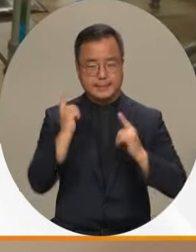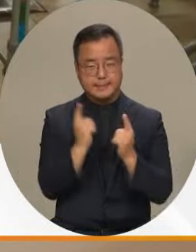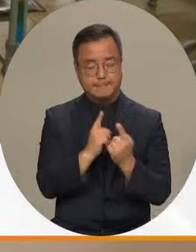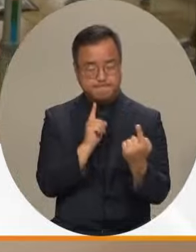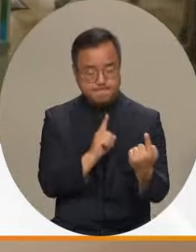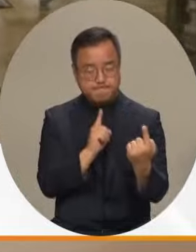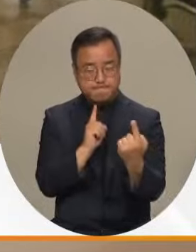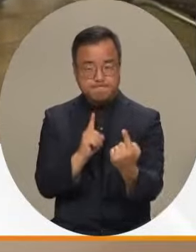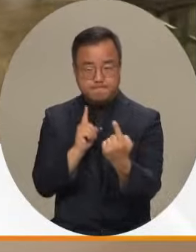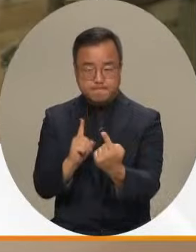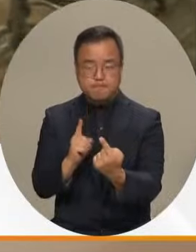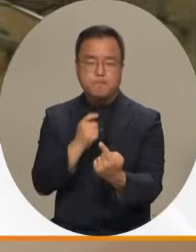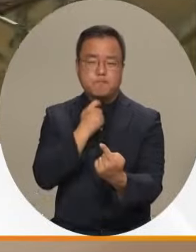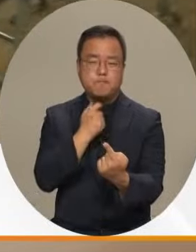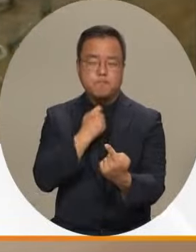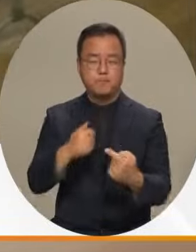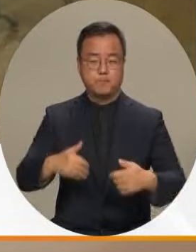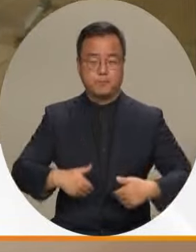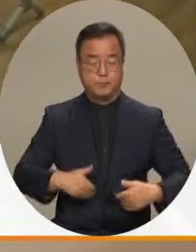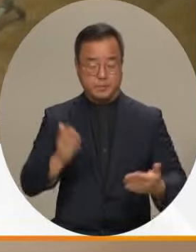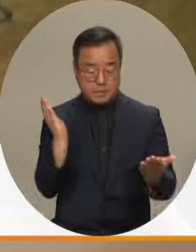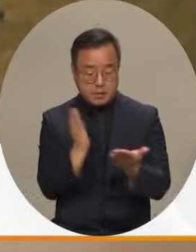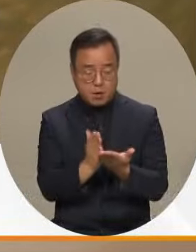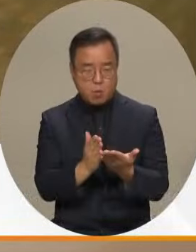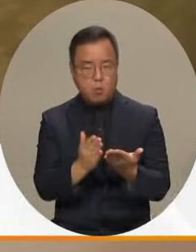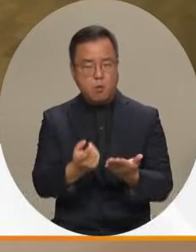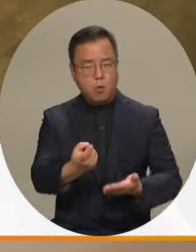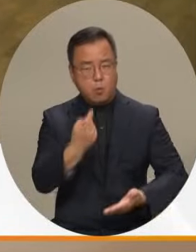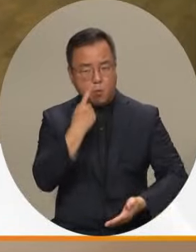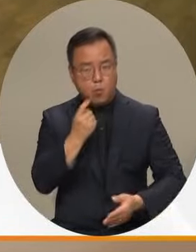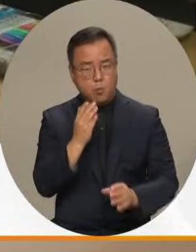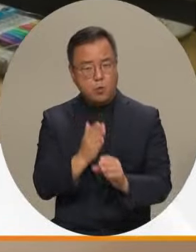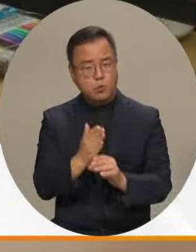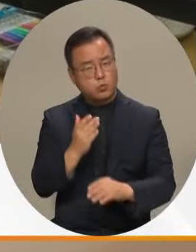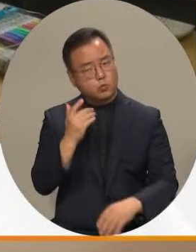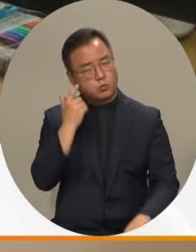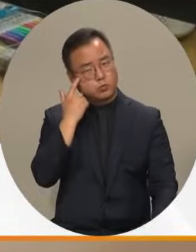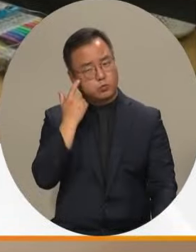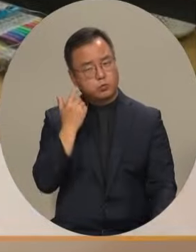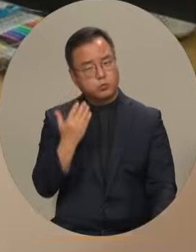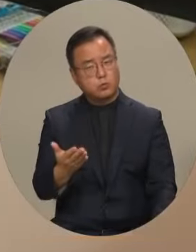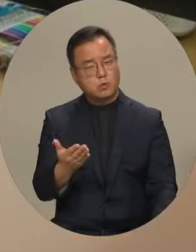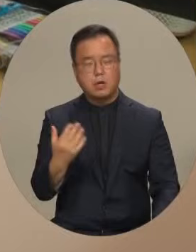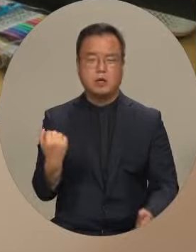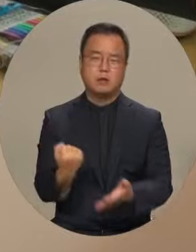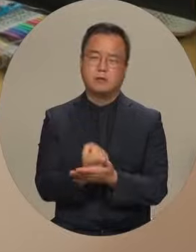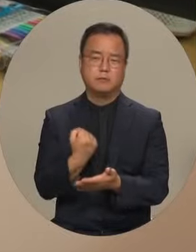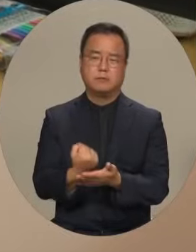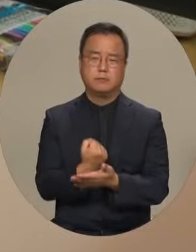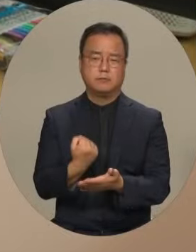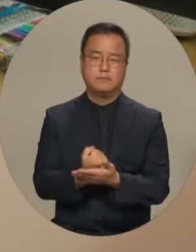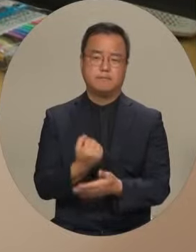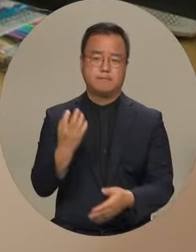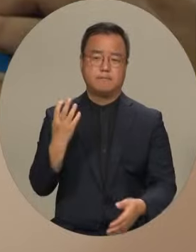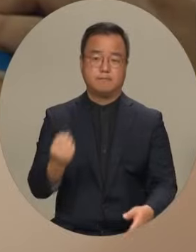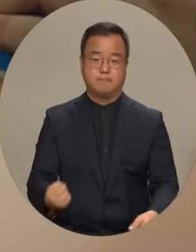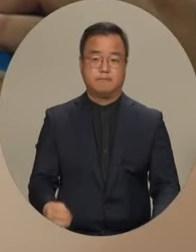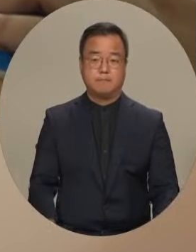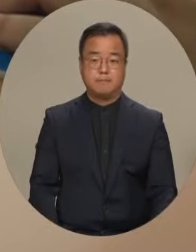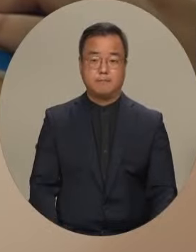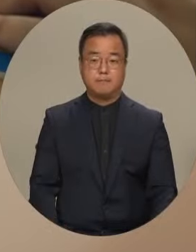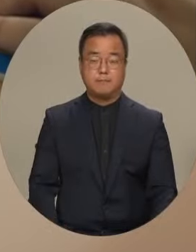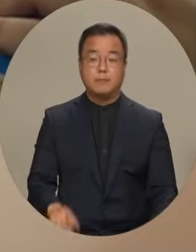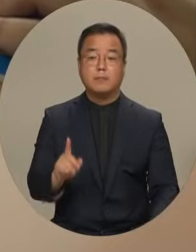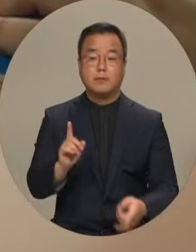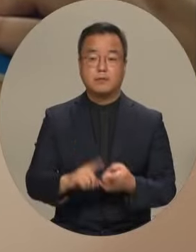어떤 욕구나 필요에 걸맞는 교육을 받고 있는가라는 측면에서 본다면 사실 굉장히 아쉬운 부분이 많은 것이 사실이고요. 이제